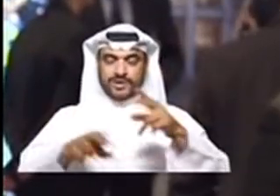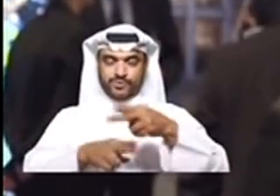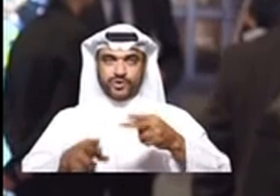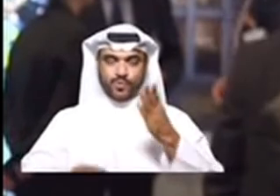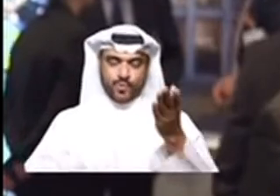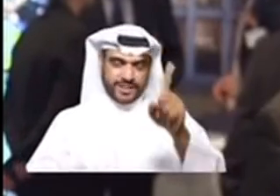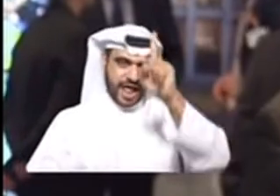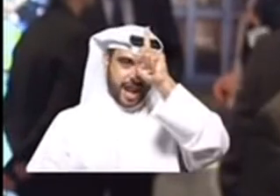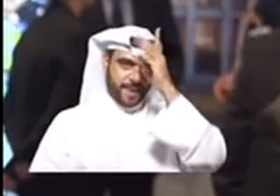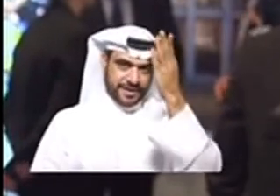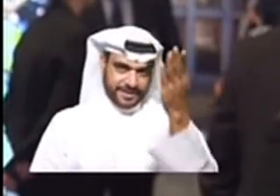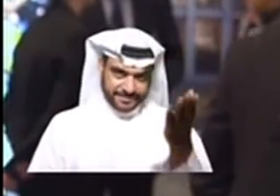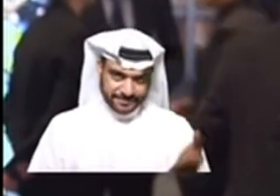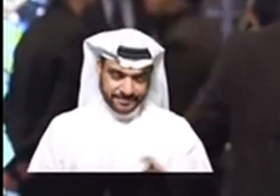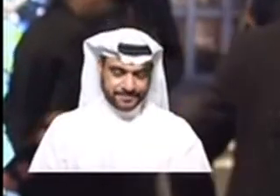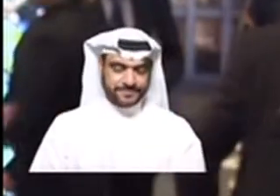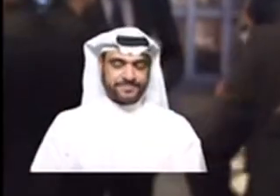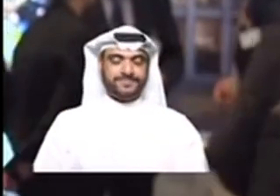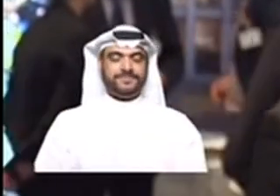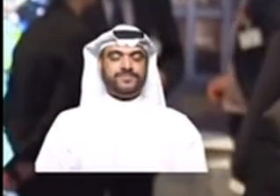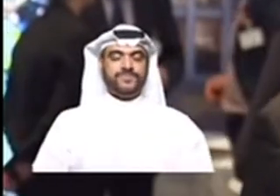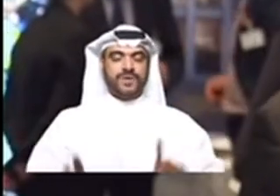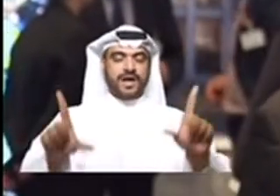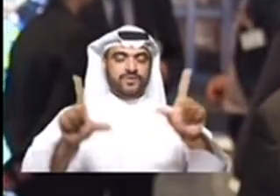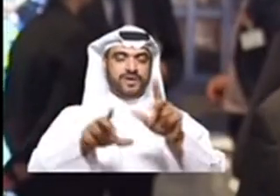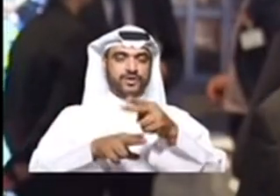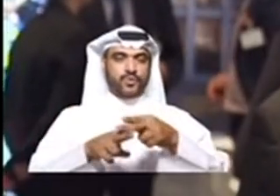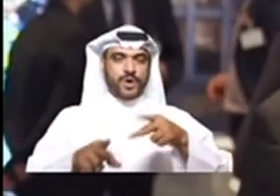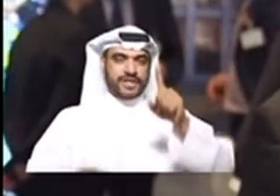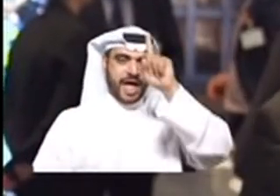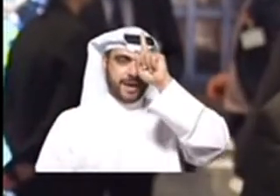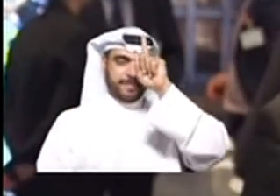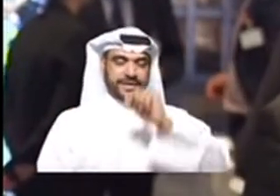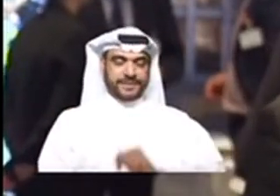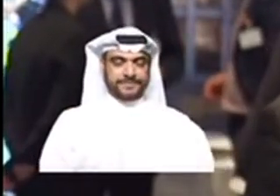طويلة الأمد. محمد حلمي، تلفزيون دولة الكويت، برلين.